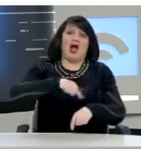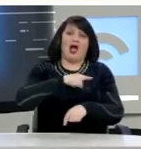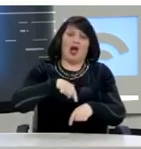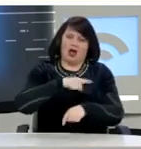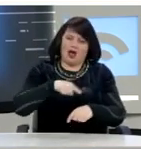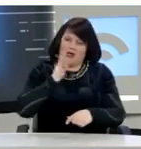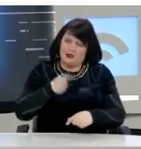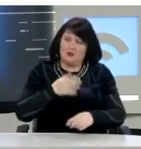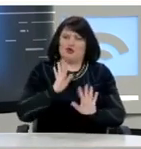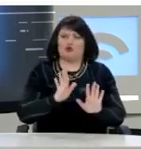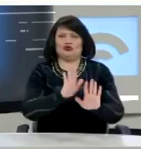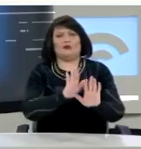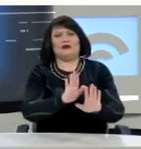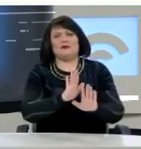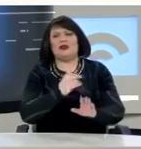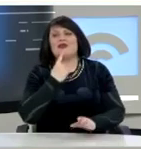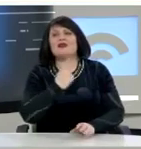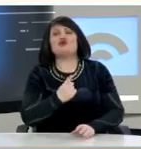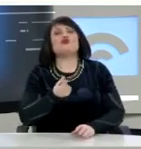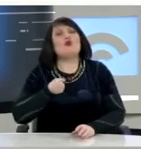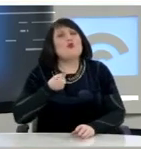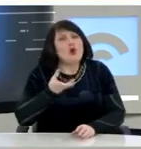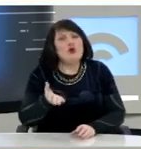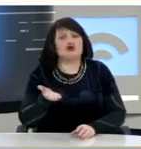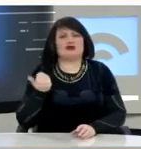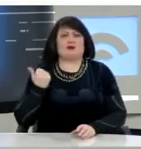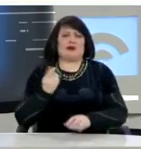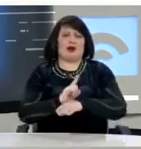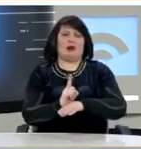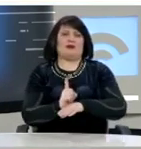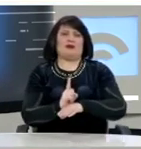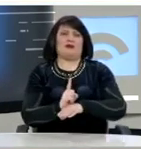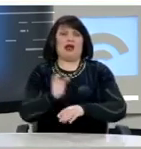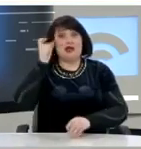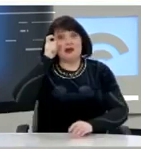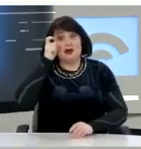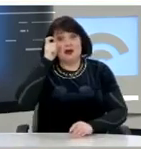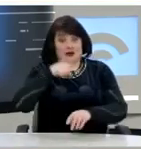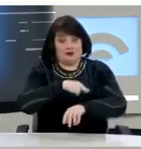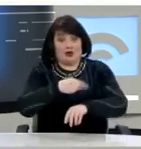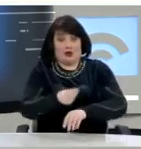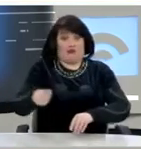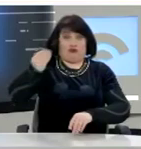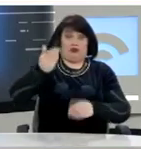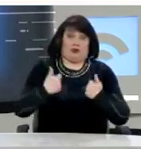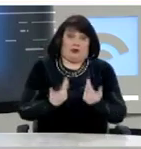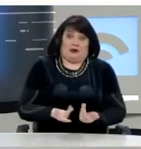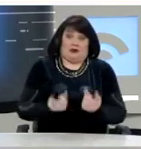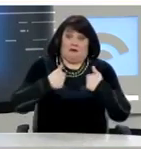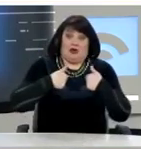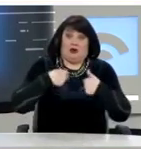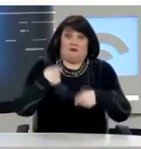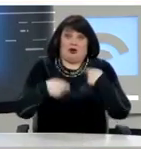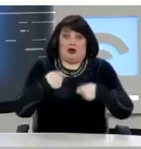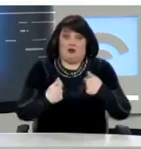μιλήσω. Θα σας πω ύστερα πόσα λεφτά μιλήσανε πόσοι συνάδελφοι. Ο κύριος Σαμαράς μίλησε μια ώρα παραπάνω όχι και από την αρχό σας. Εμείς